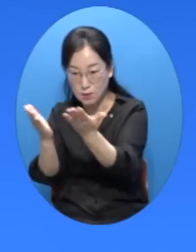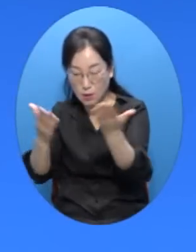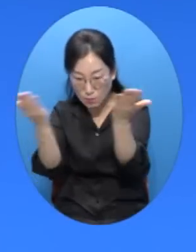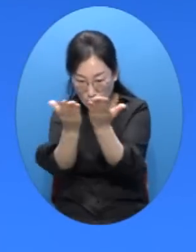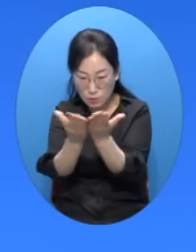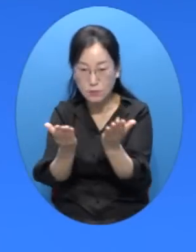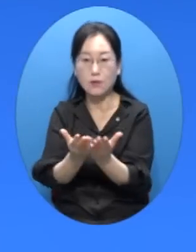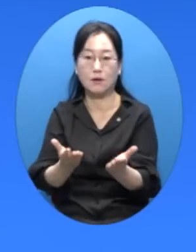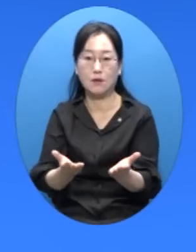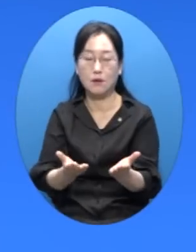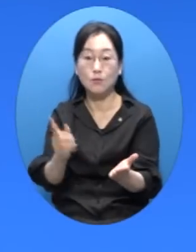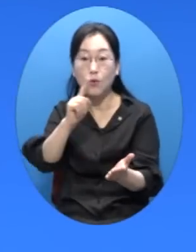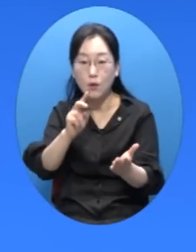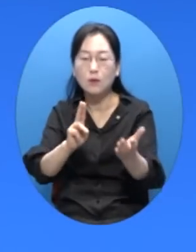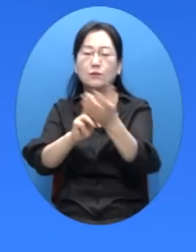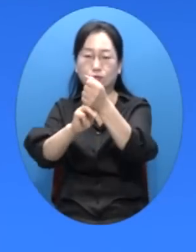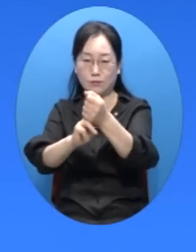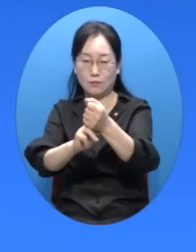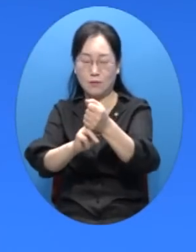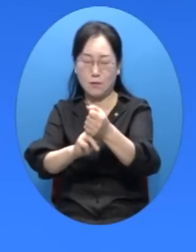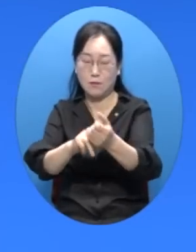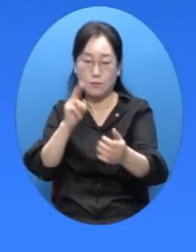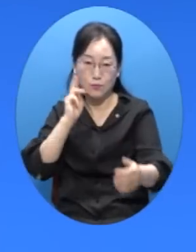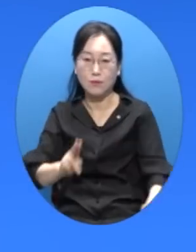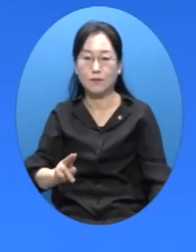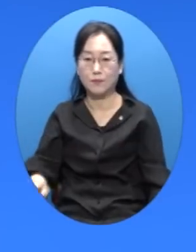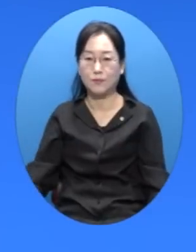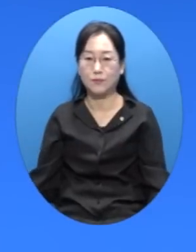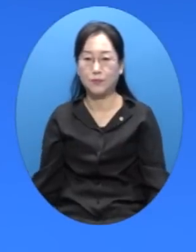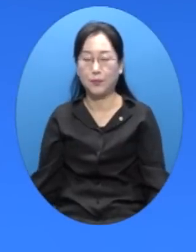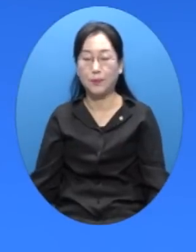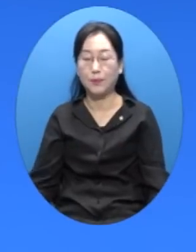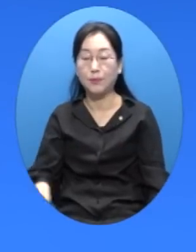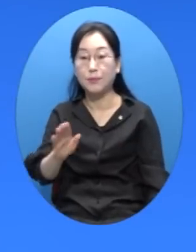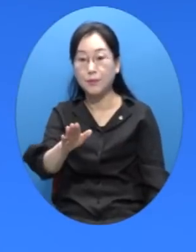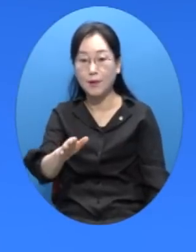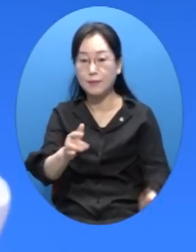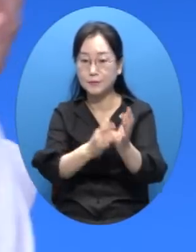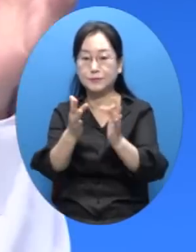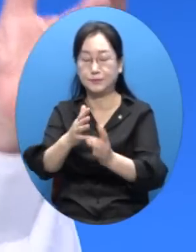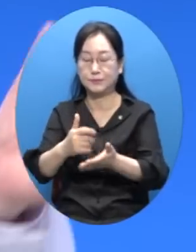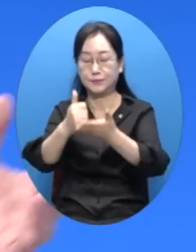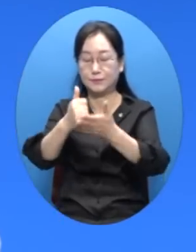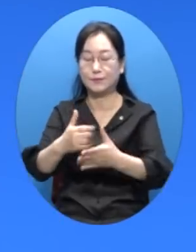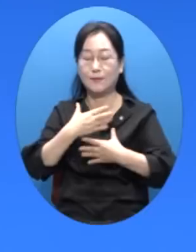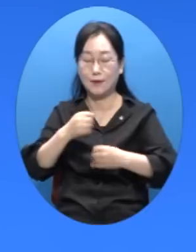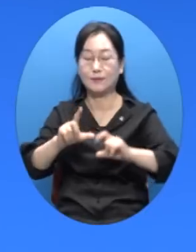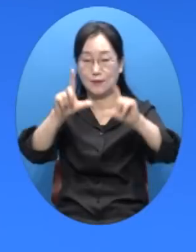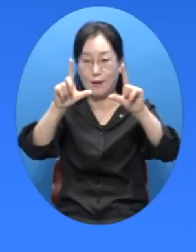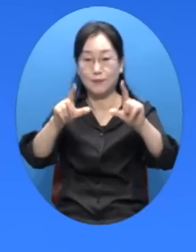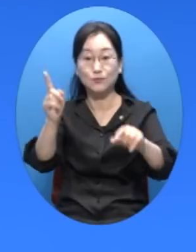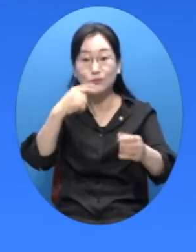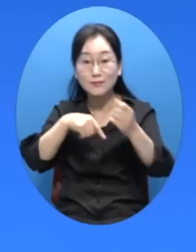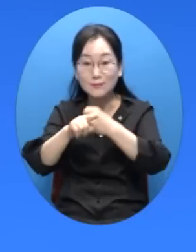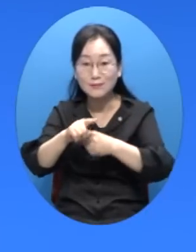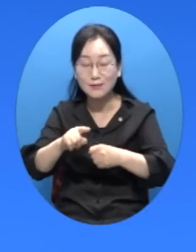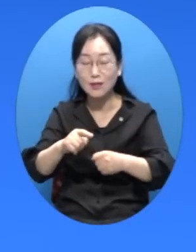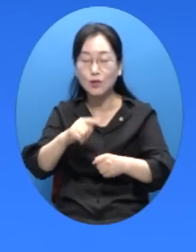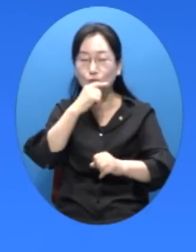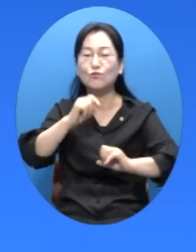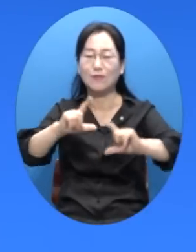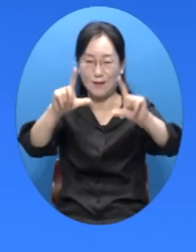집중되었던 기적이었던 것입니다. 예수님께서 안식일 날, 요즘 말하면 주일